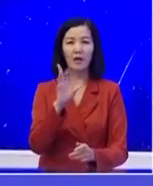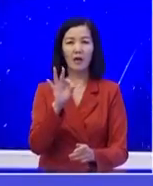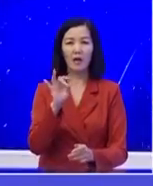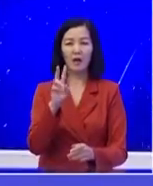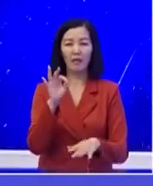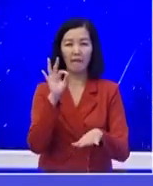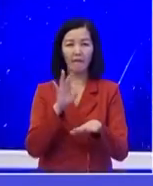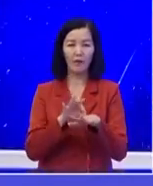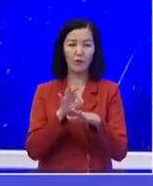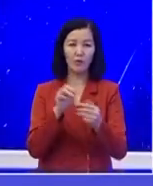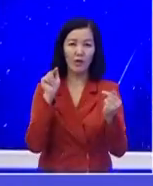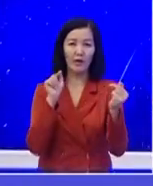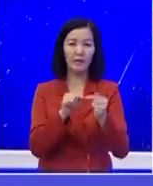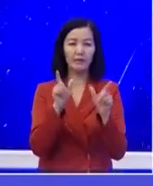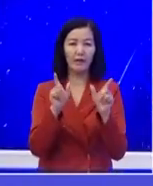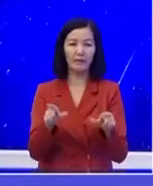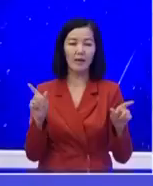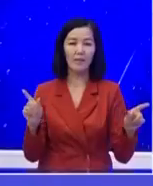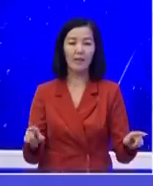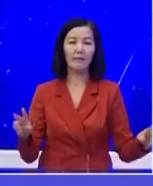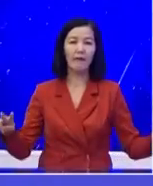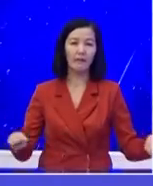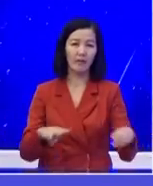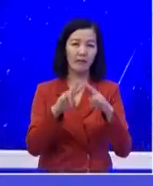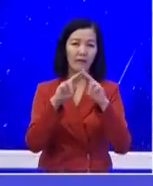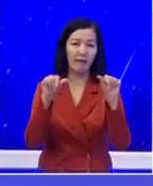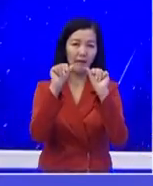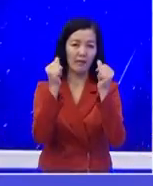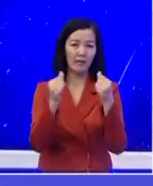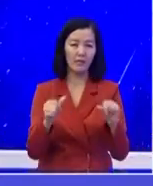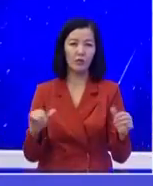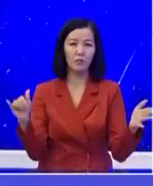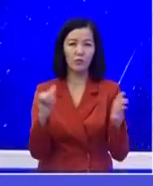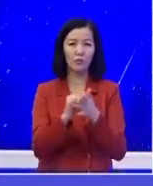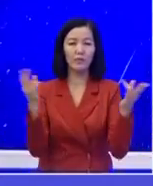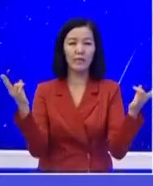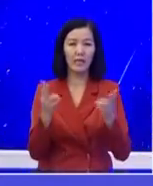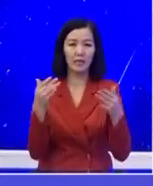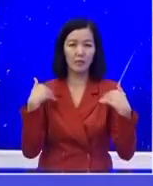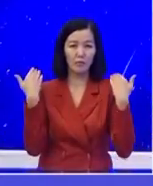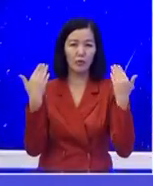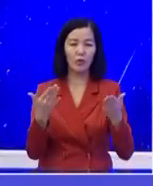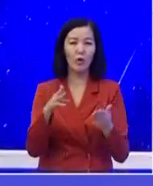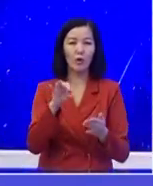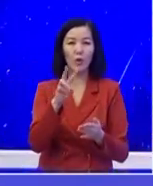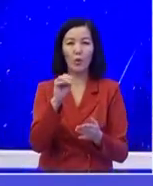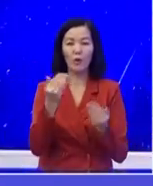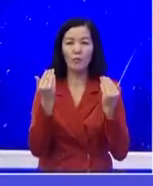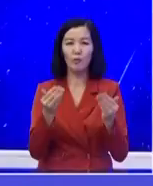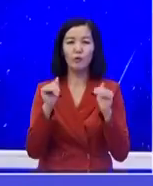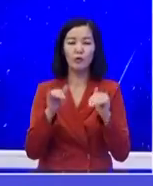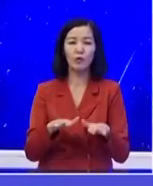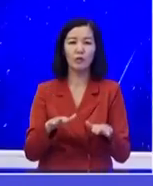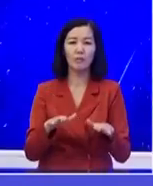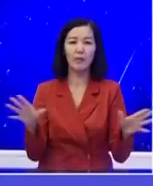Коронавируспен күрескен азаматтарға елордада ескерткіш қоюымыз керек, деді ел президенті Қасым-Жомарт Тоқаев. Мұндай шешімін ол бүгін елордада